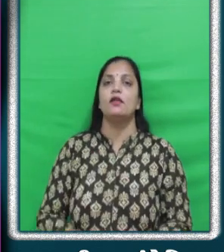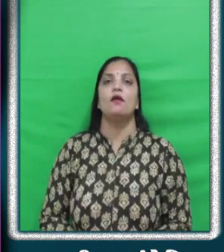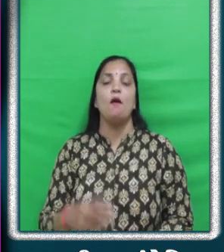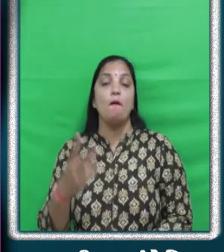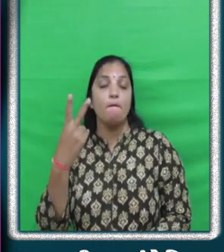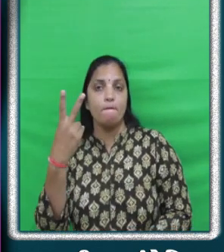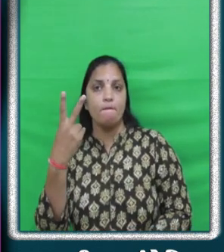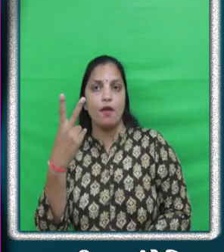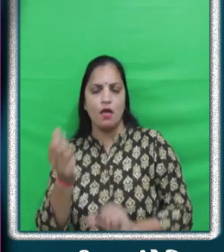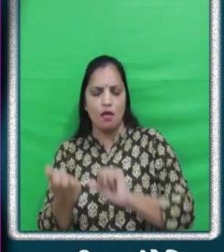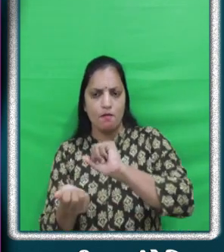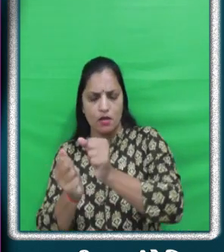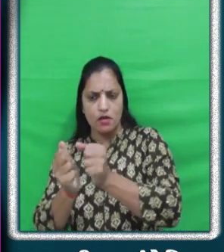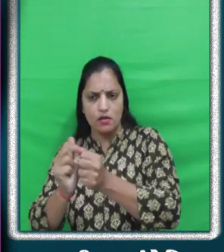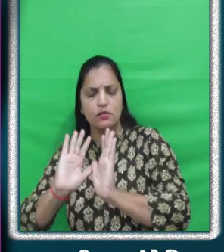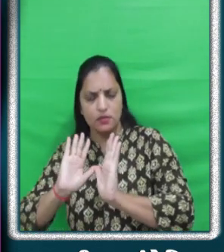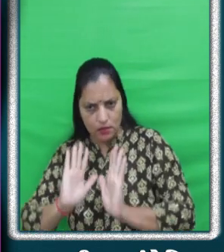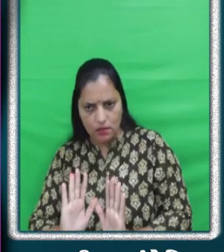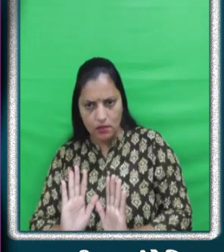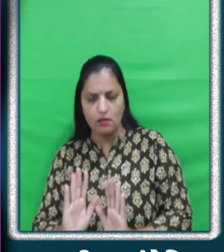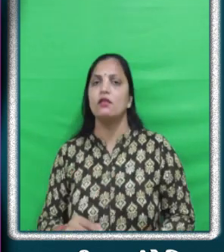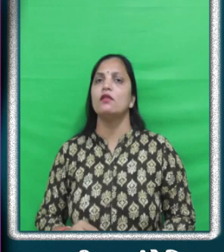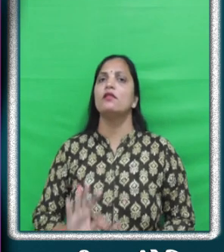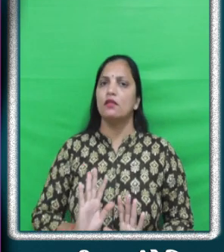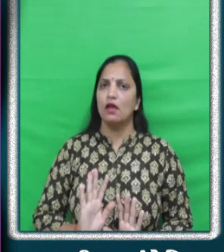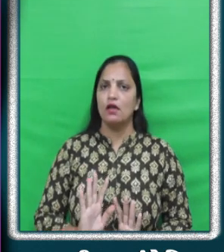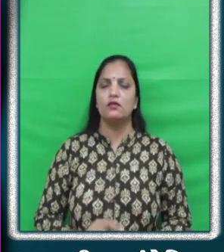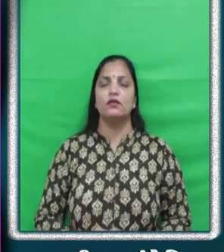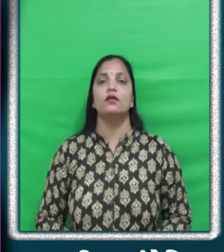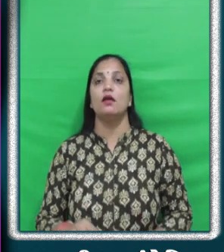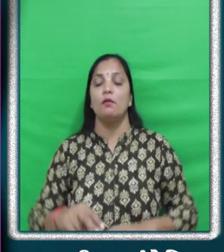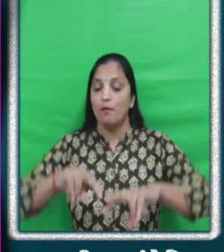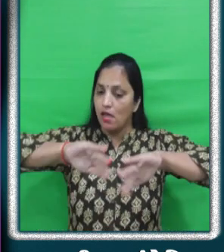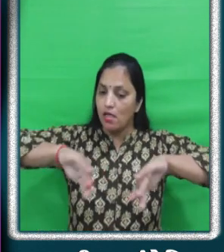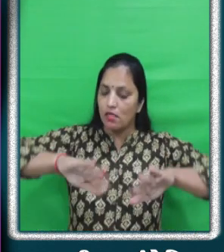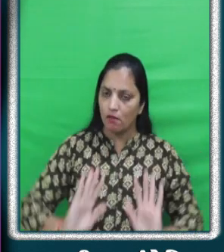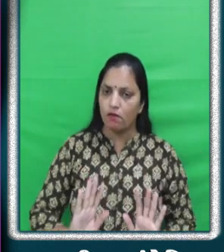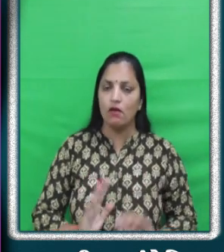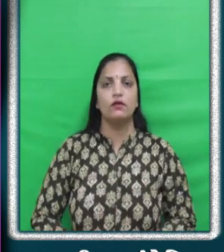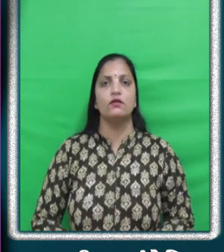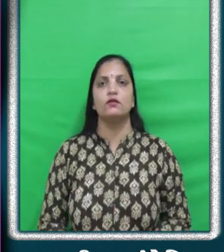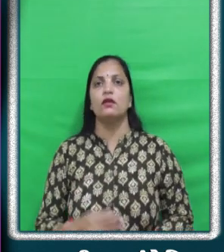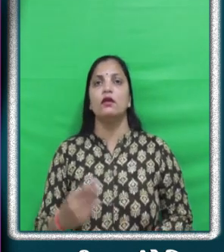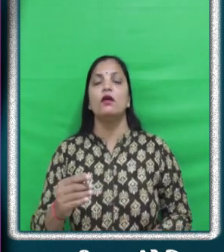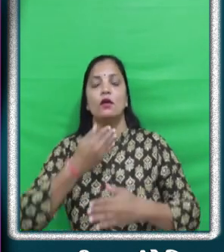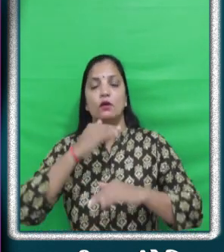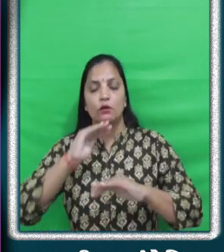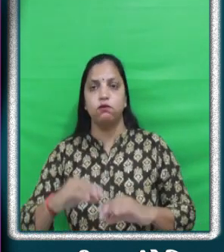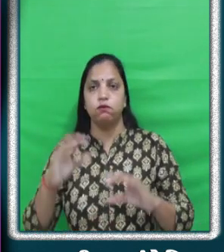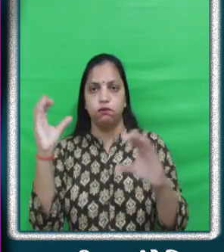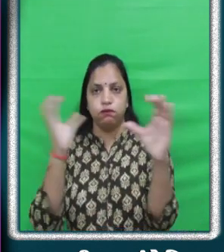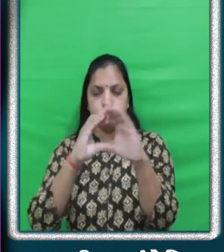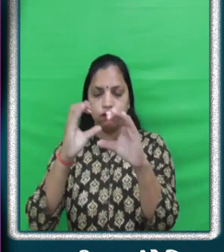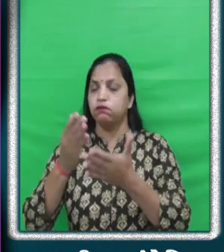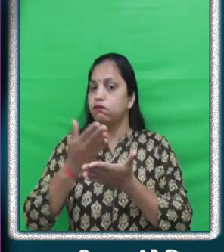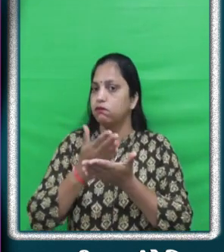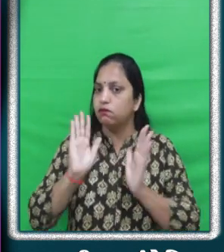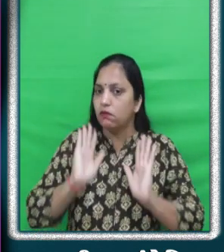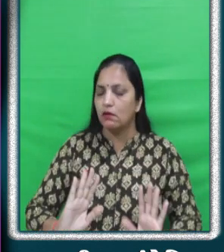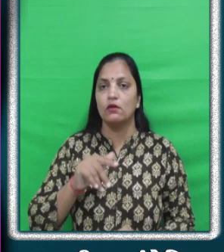બેવડું પરિવહન થાય છે તો આપણામાં કેમ બેવડું પરિવહન, માછલીમાં કેમ એવું તફાવત, તો વિદ્યાર્થી મિત્રો એ કન્ફ્યુઝન દૂર કરી